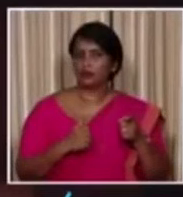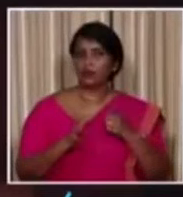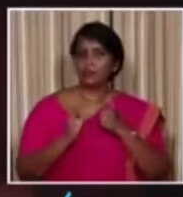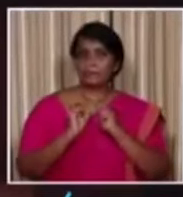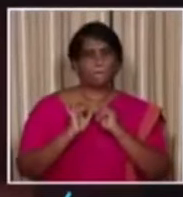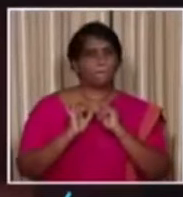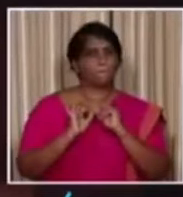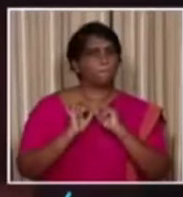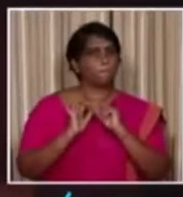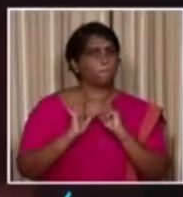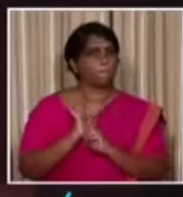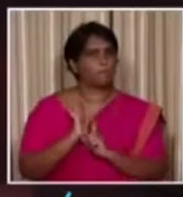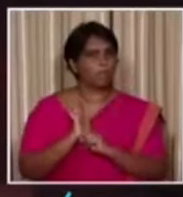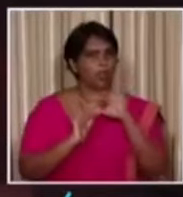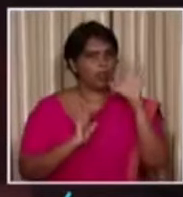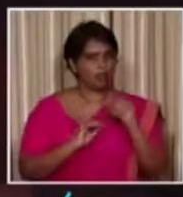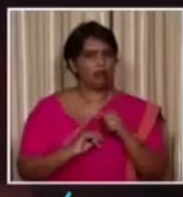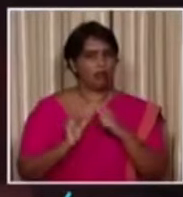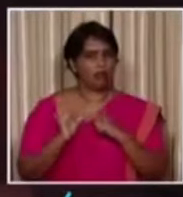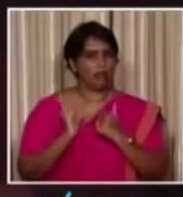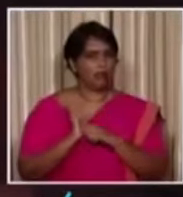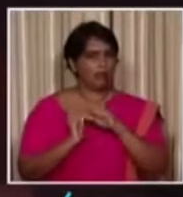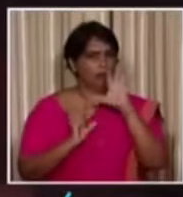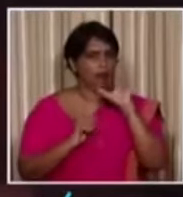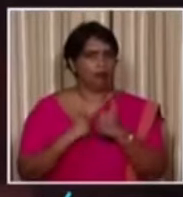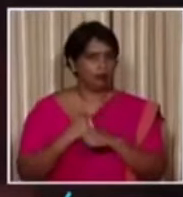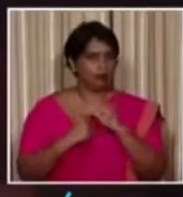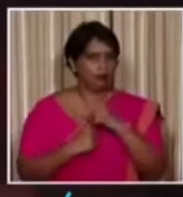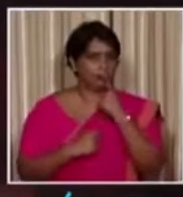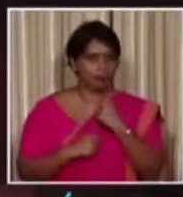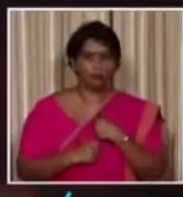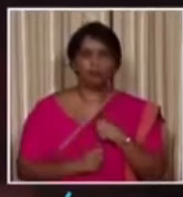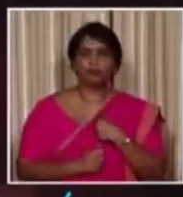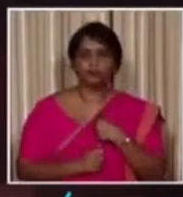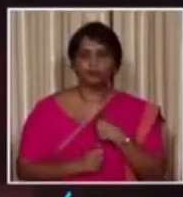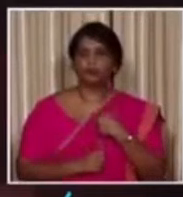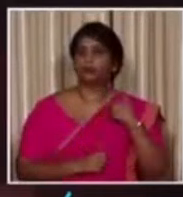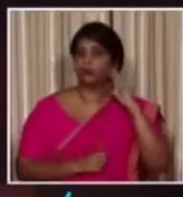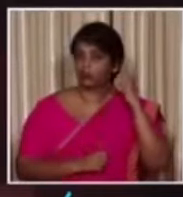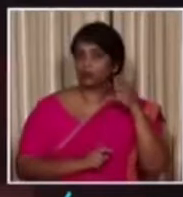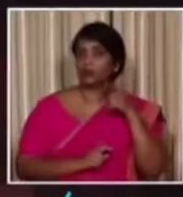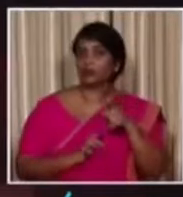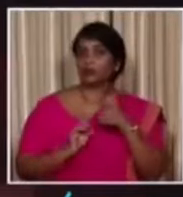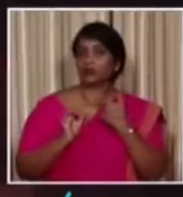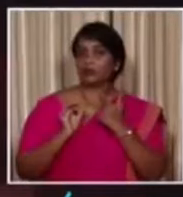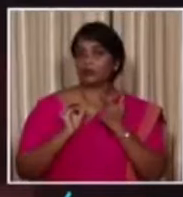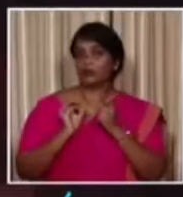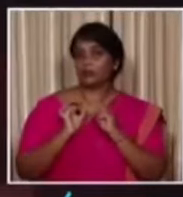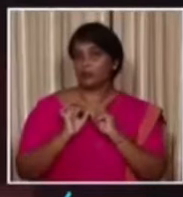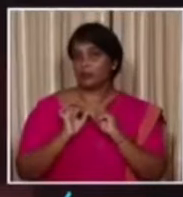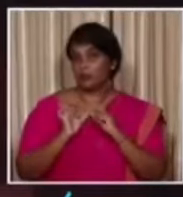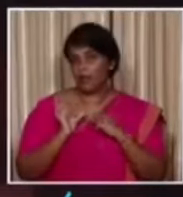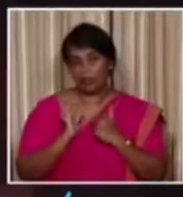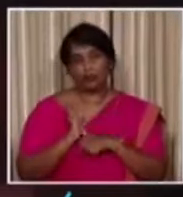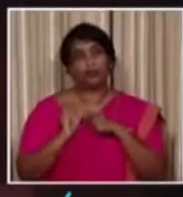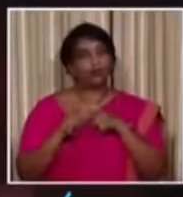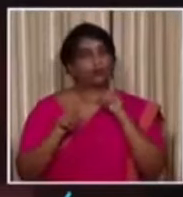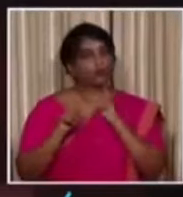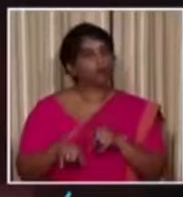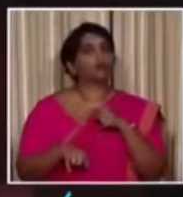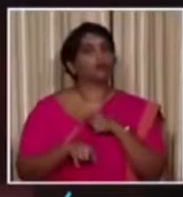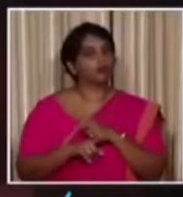අනපනසක් ගෙනේනවයි කියන කාරණාව එතුමා සඳහන් කරා. විශේෂයෙන්ම මේ අනපනත් හරහා මේ